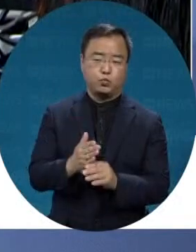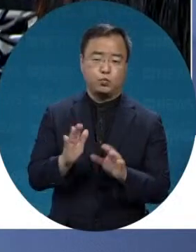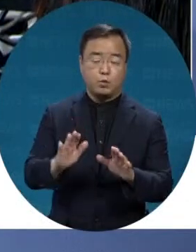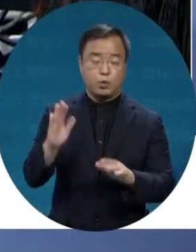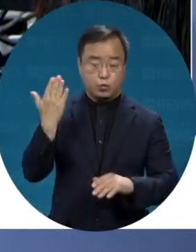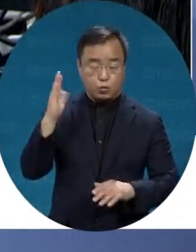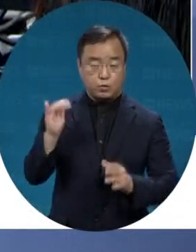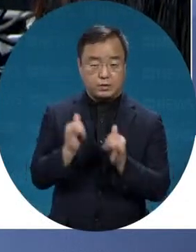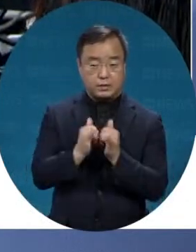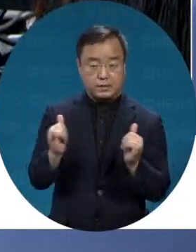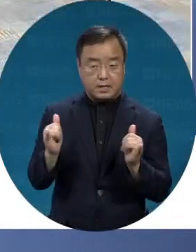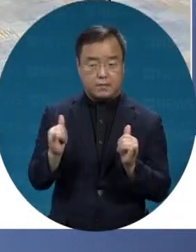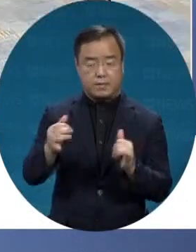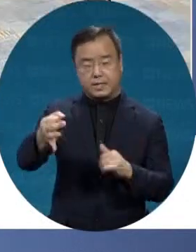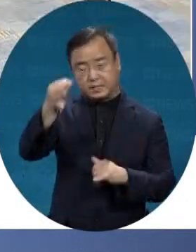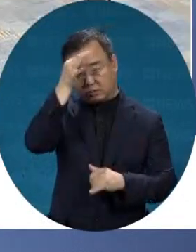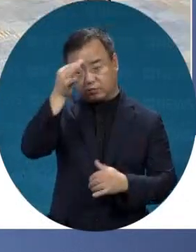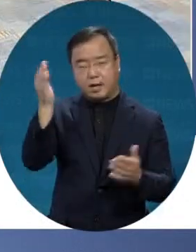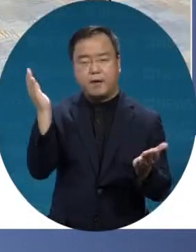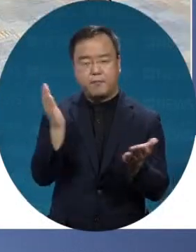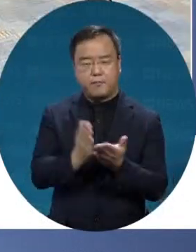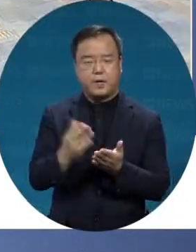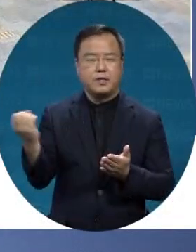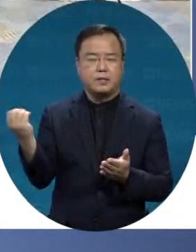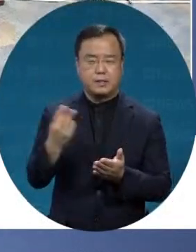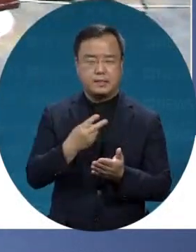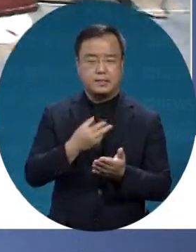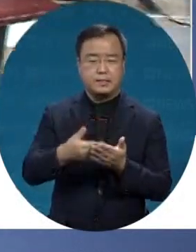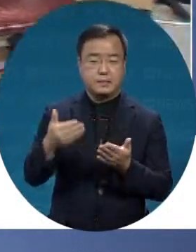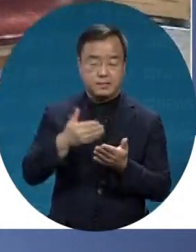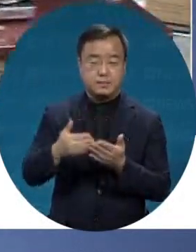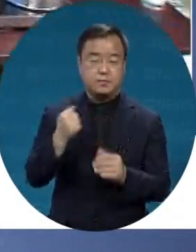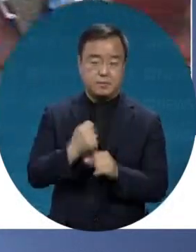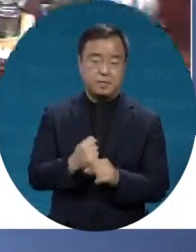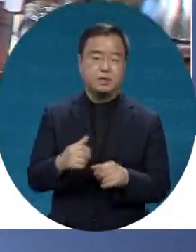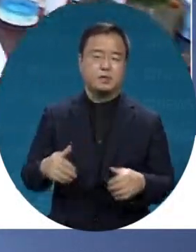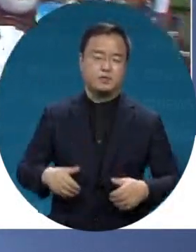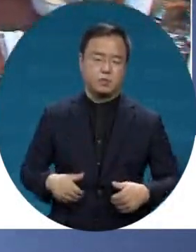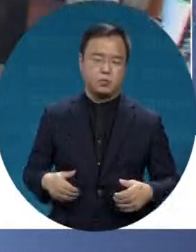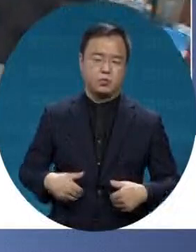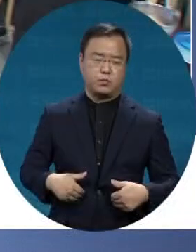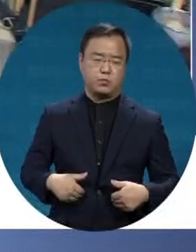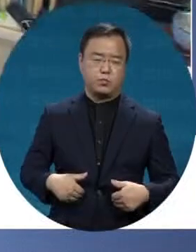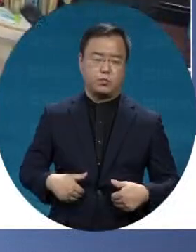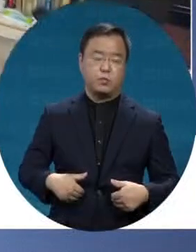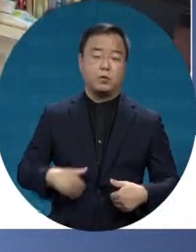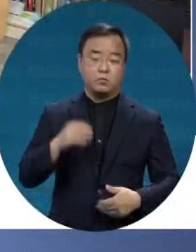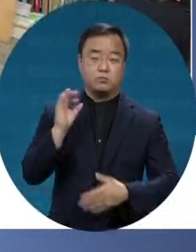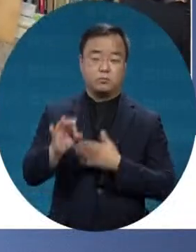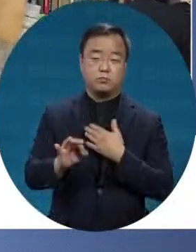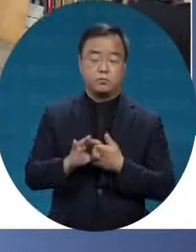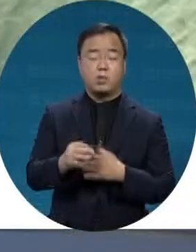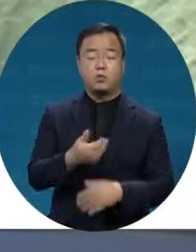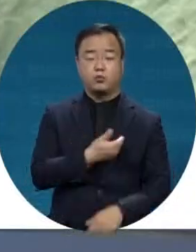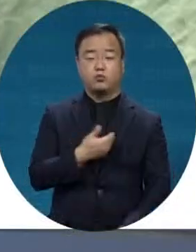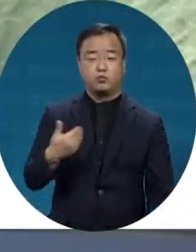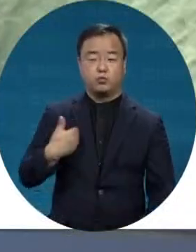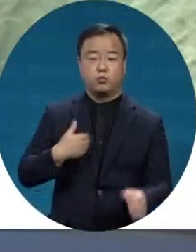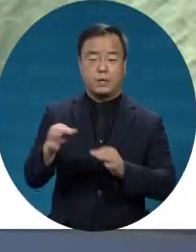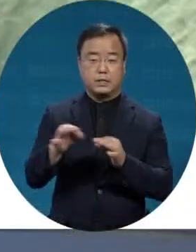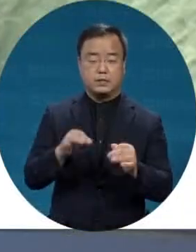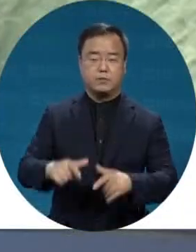세대의 그 기술로 다시 글을 입을 그려야 되는데 그렇게 되면 충분히 시장이 더